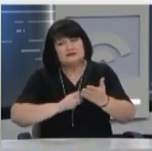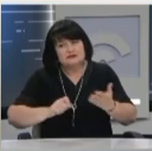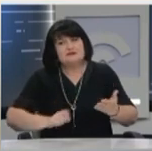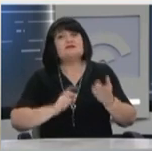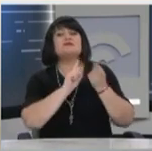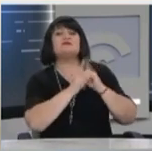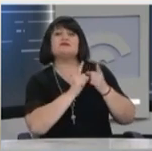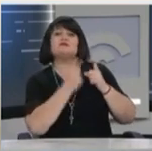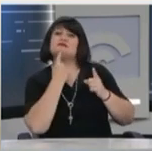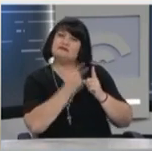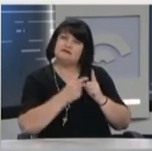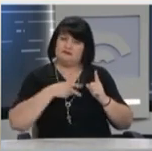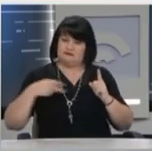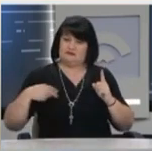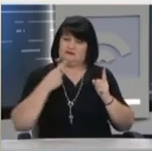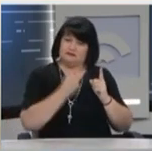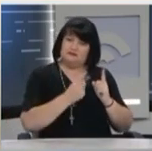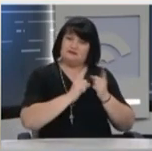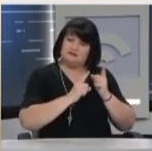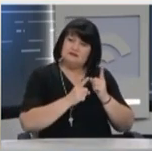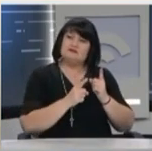πάση περιπτώσει, η συμφωνία